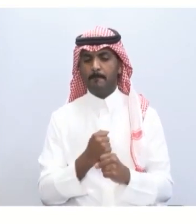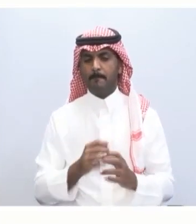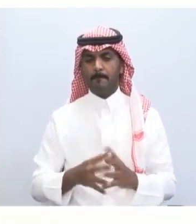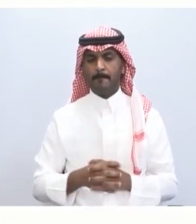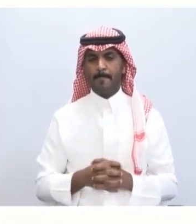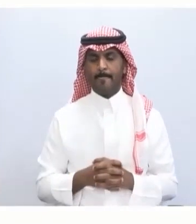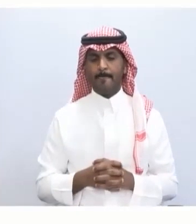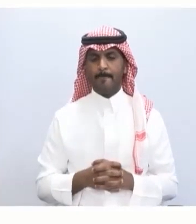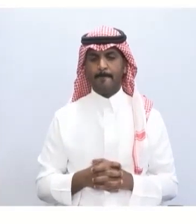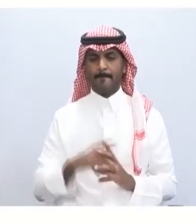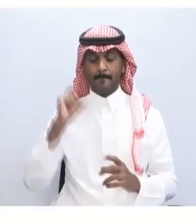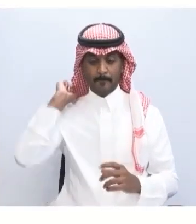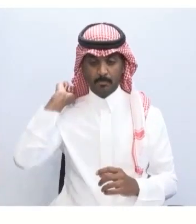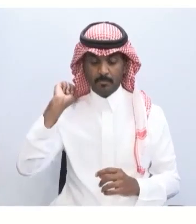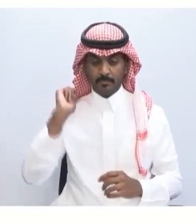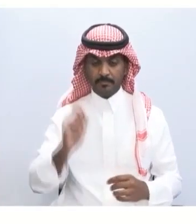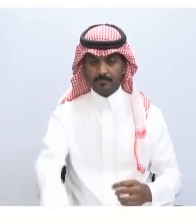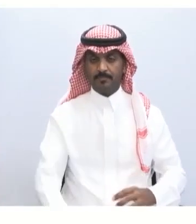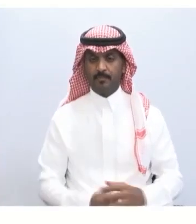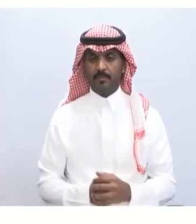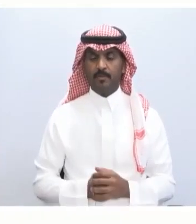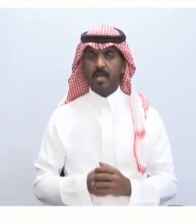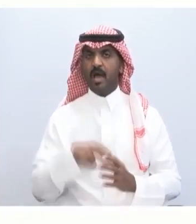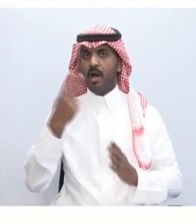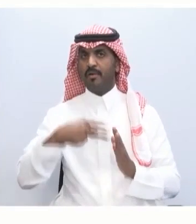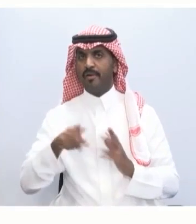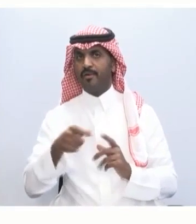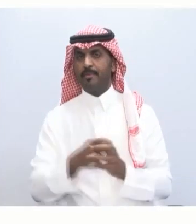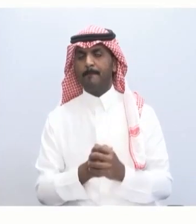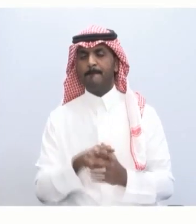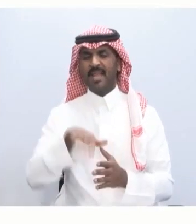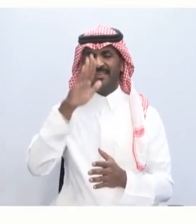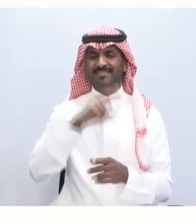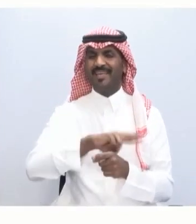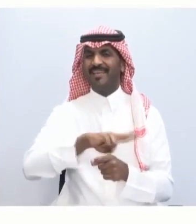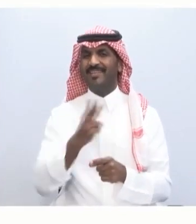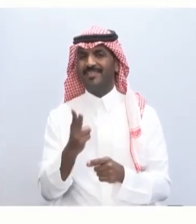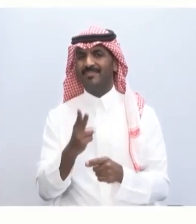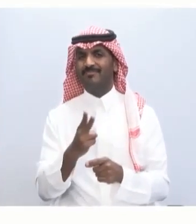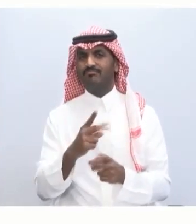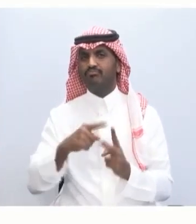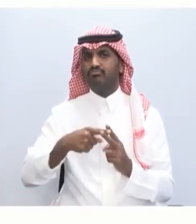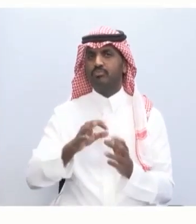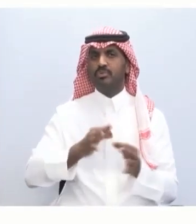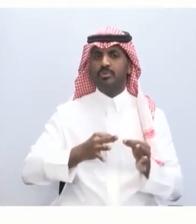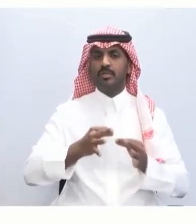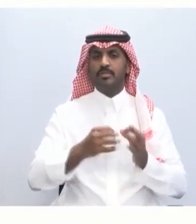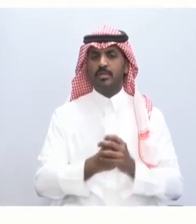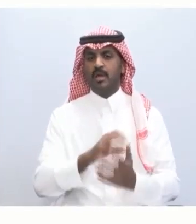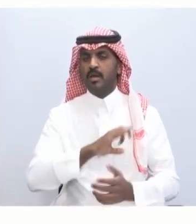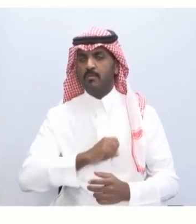بماذا احسنتم قرر تغيير استراتيجيته رحمه